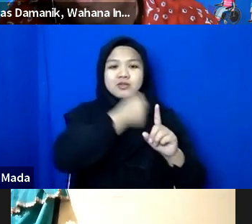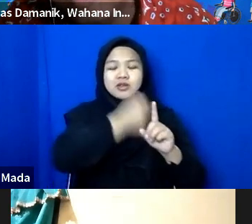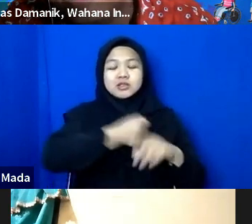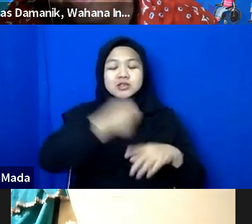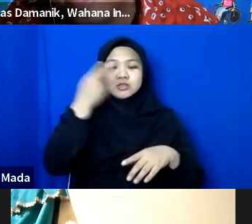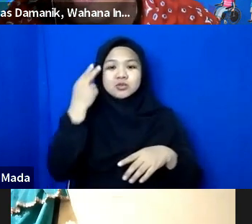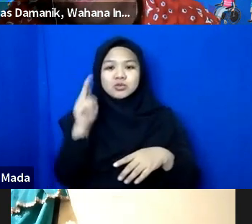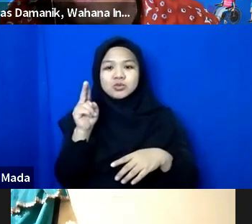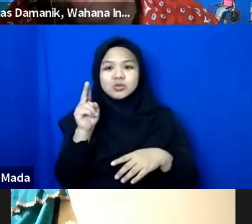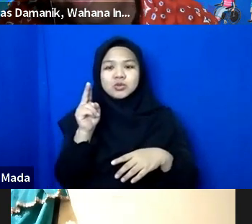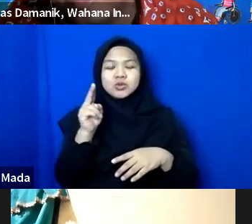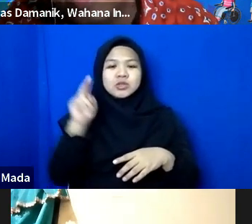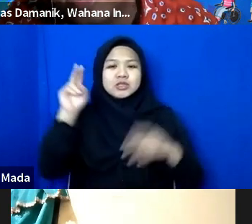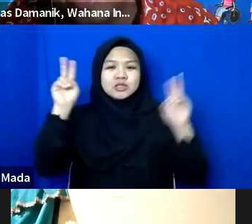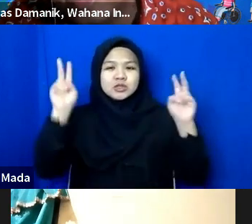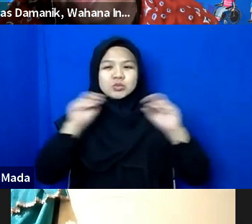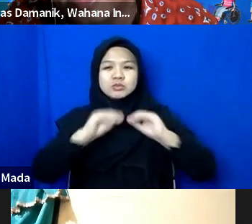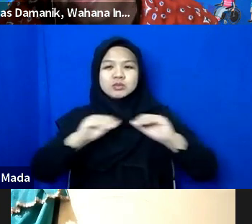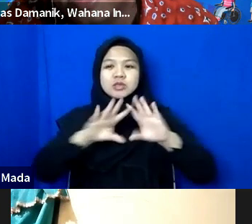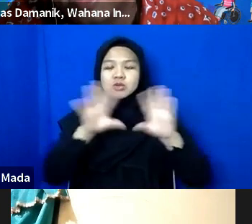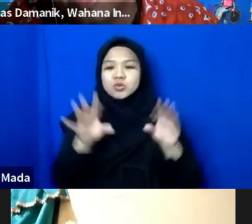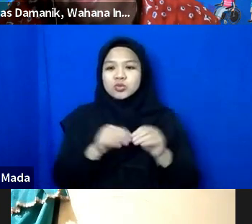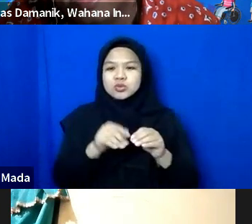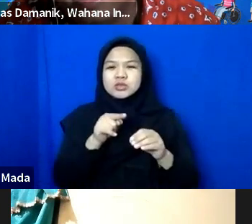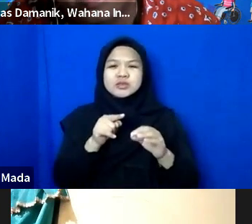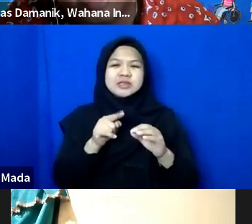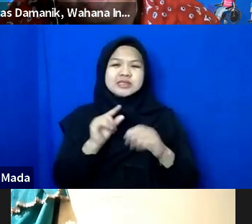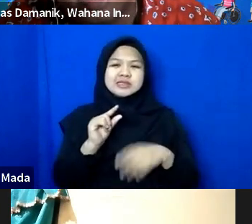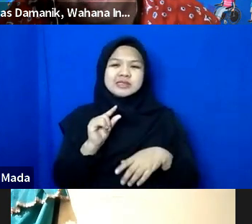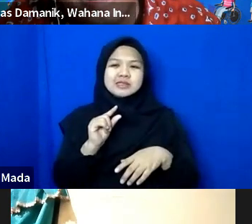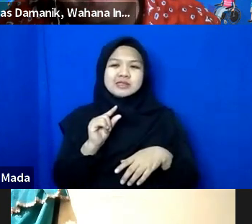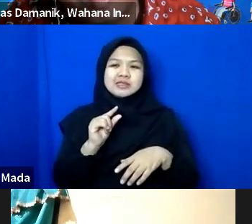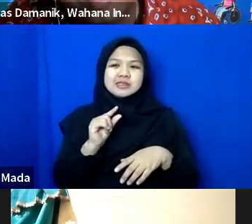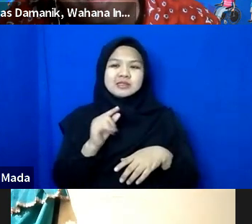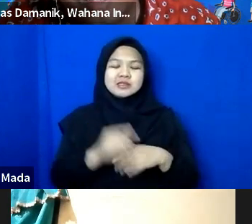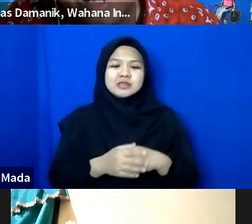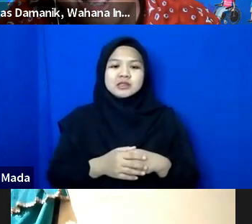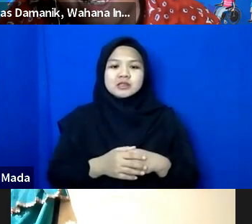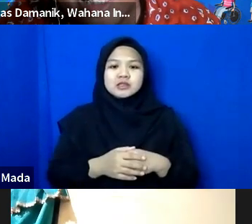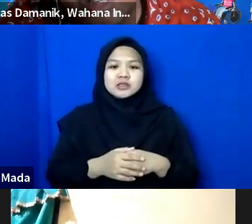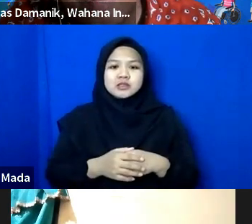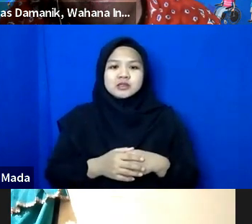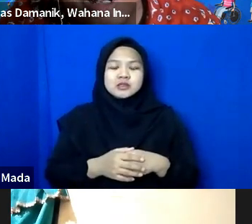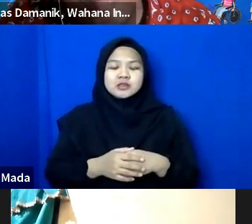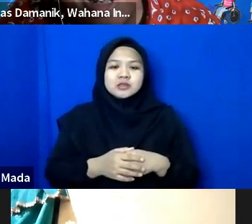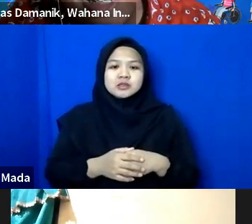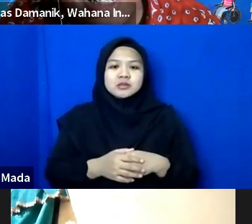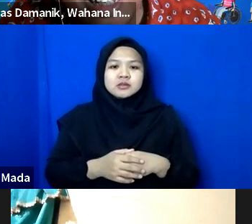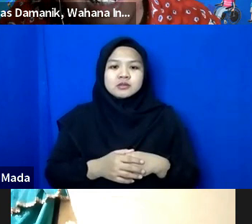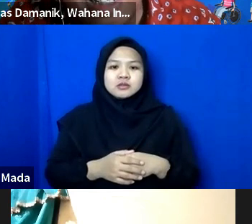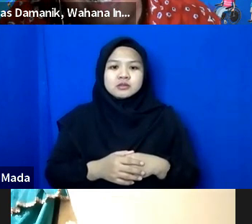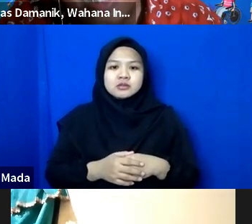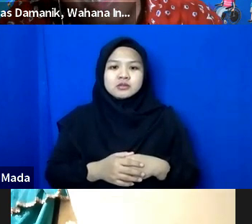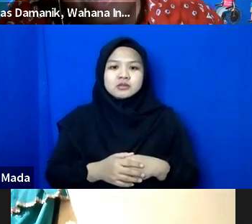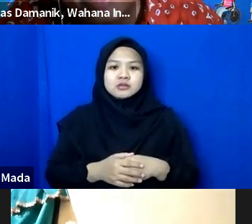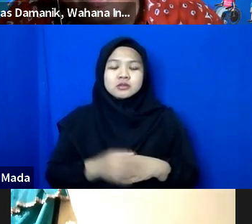apa untuk untuk isu pendidikan inklusi itu menjadi menjadi sedikit ya slide berikutnya nah saya